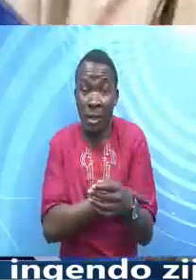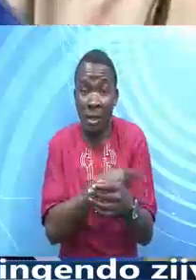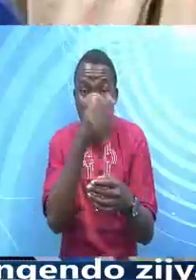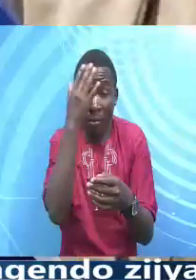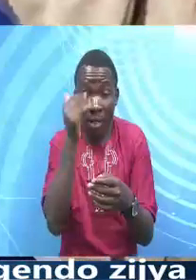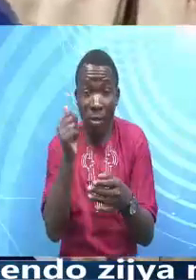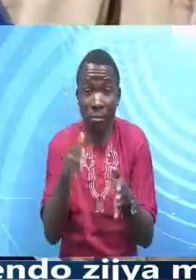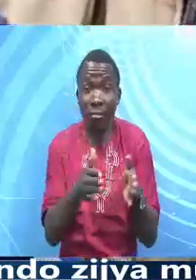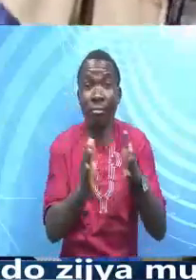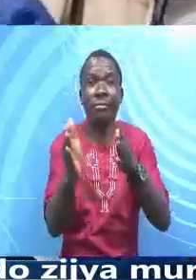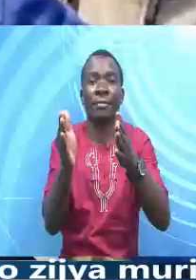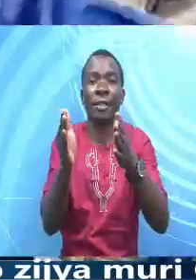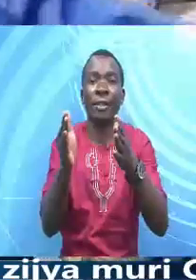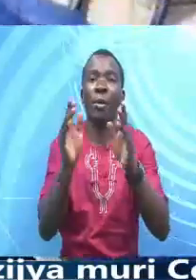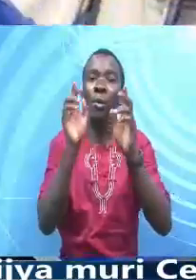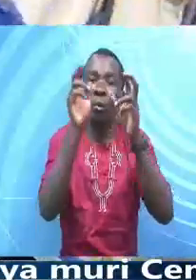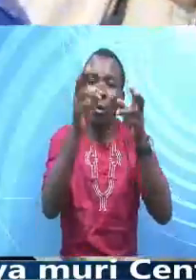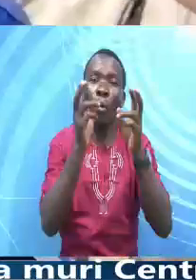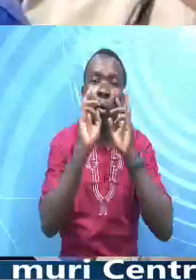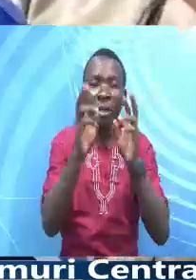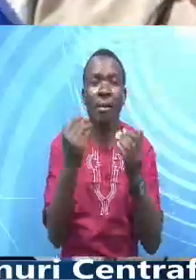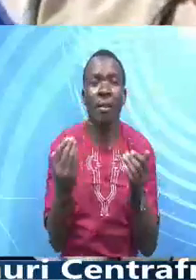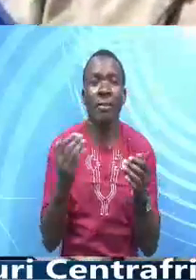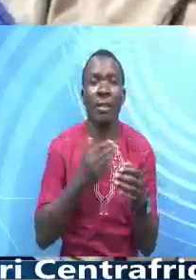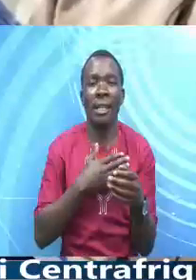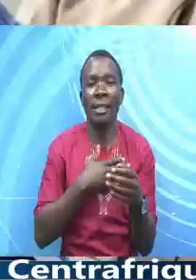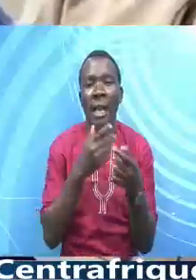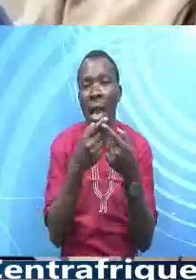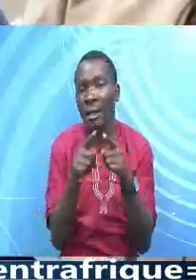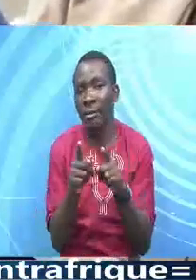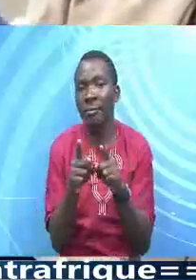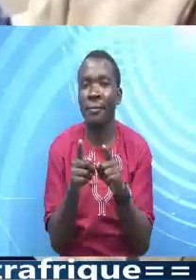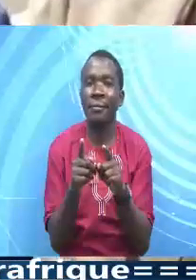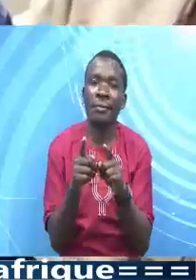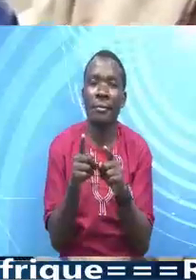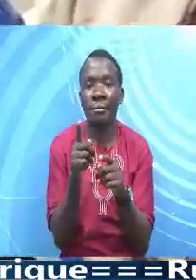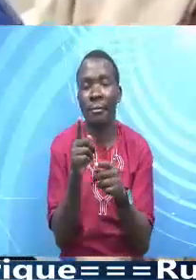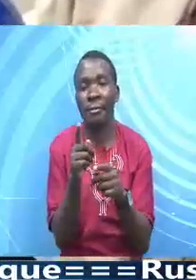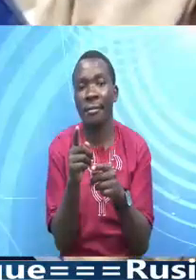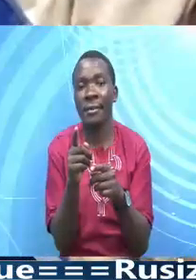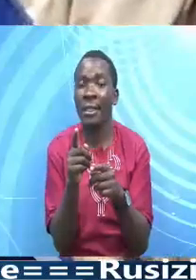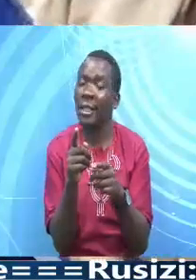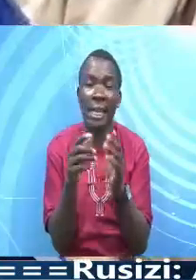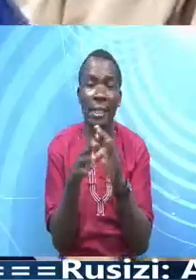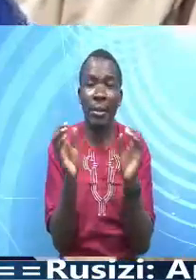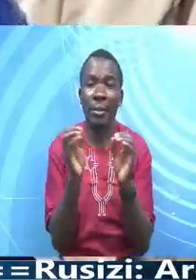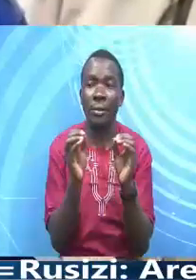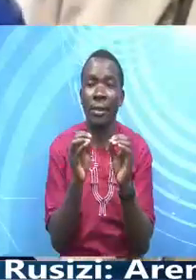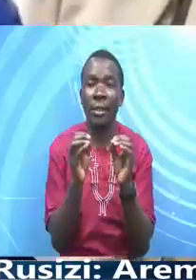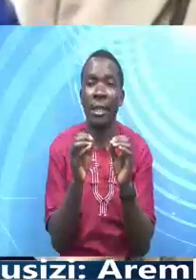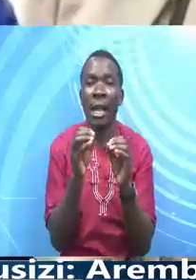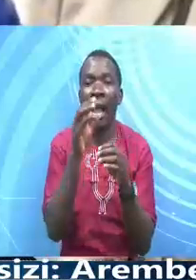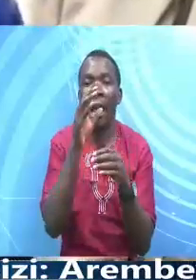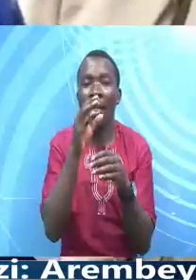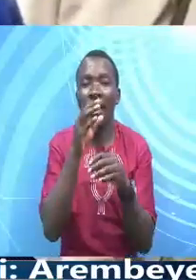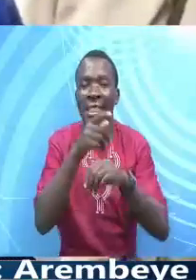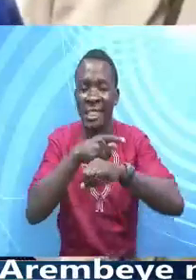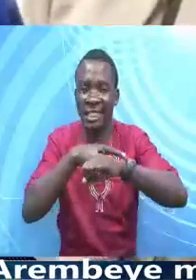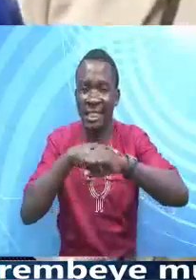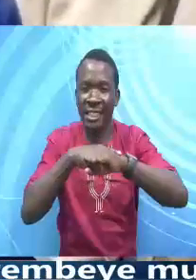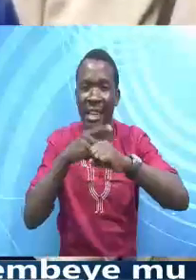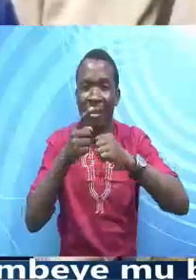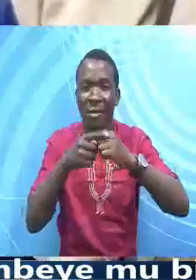kwenda kwa watoto. Jubote biko hapa Goma. Ila nani hakuna shida. Kwa hii mambo ya saa 12 inatoka saa